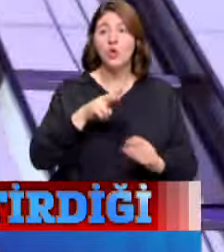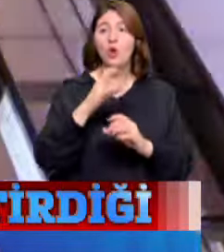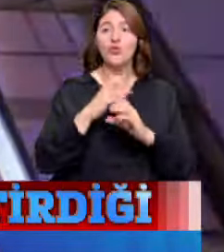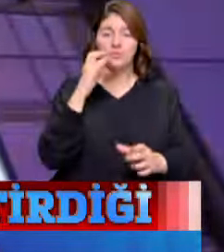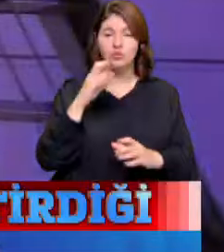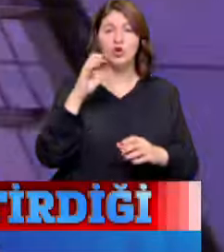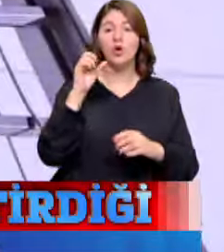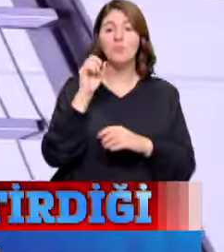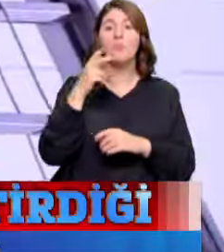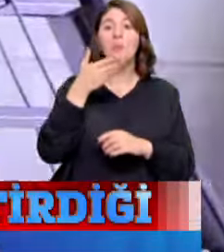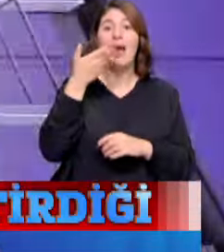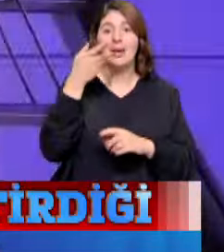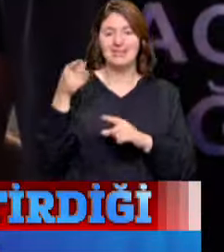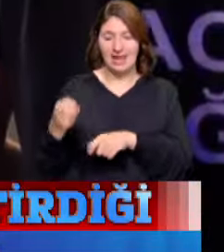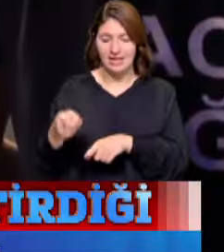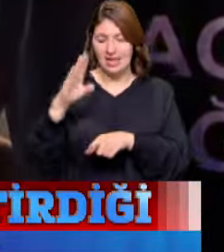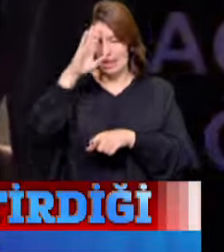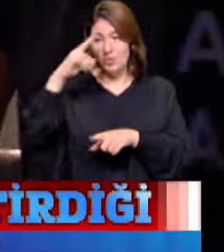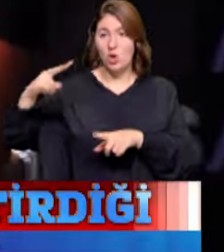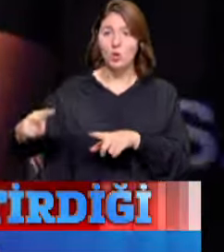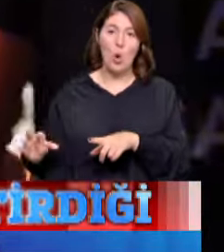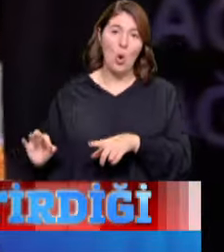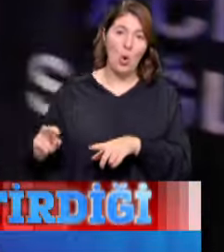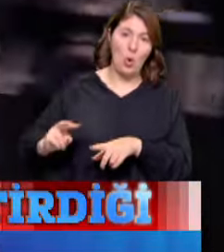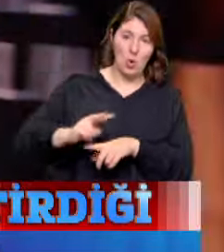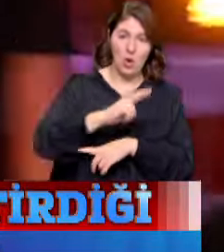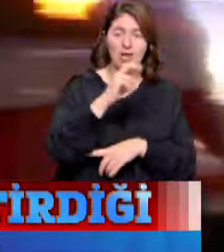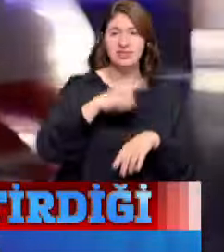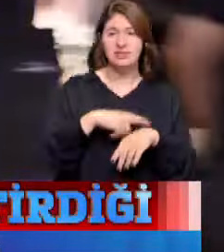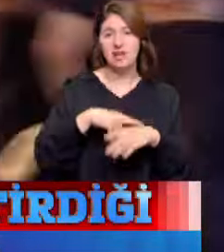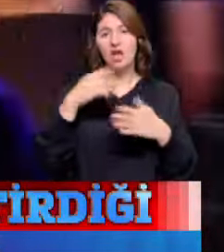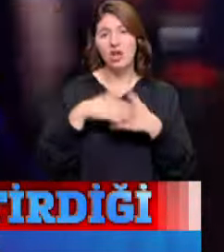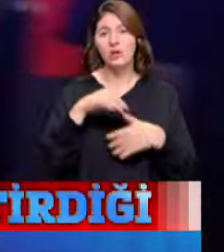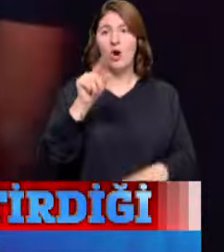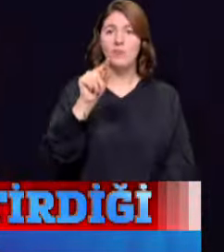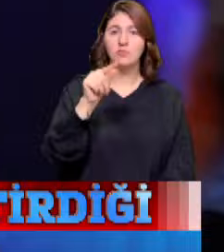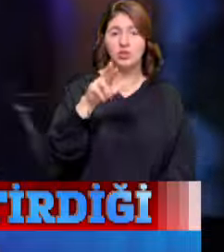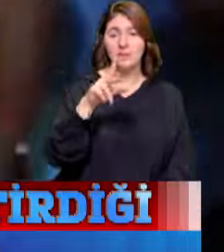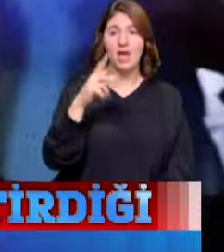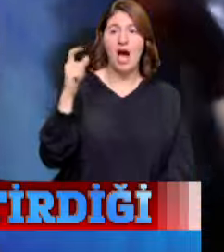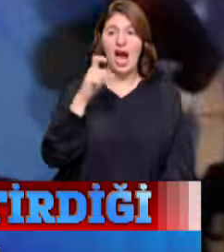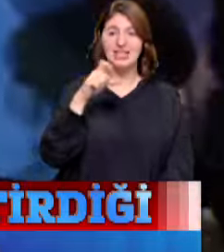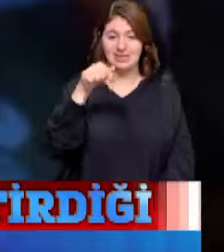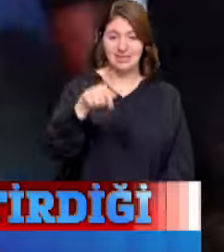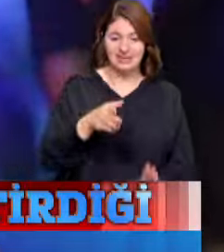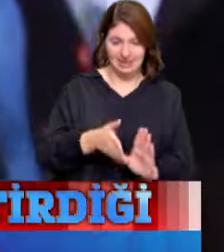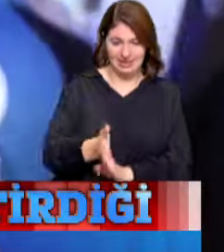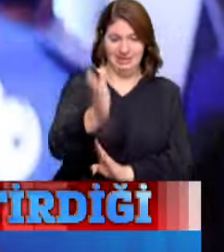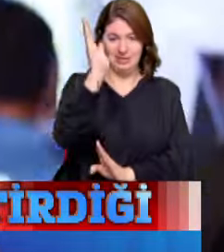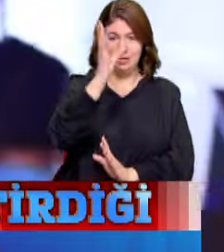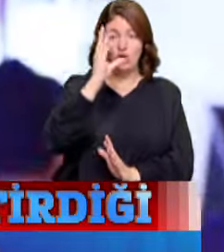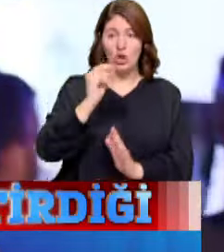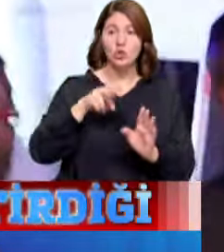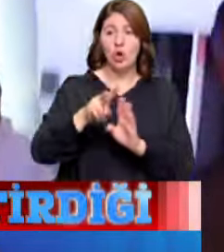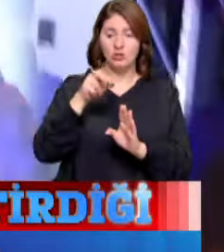otobüsü Muğla'nın Marmaris ilçesinden İstanbul'a doğru hareket halindeydi. Saat 23.30 sularında Aydın'ın Çine ilçesinden geçerken